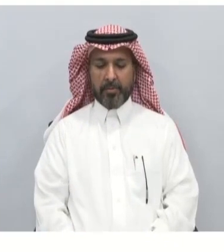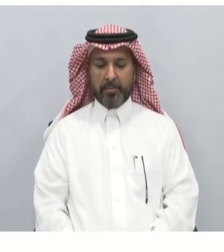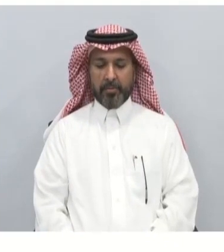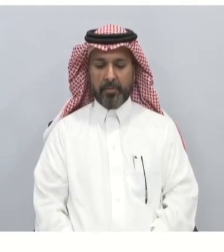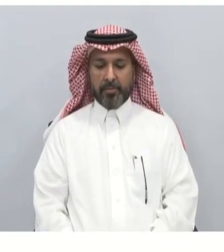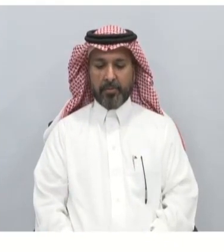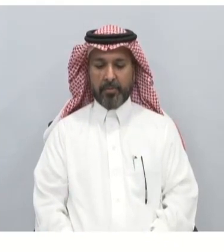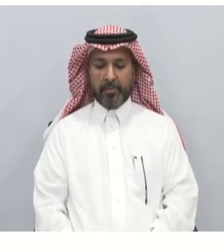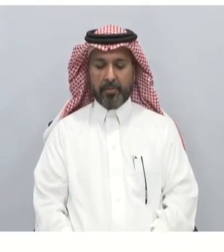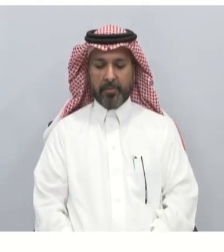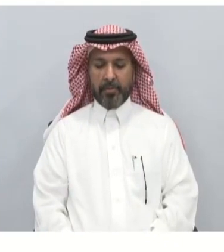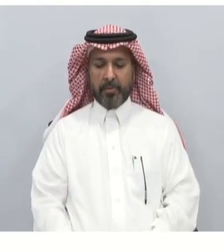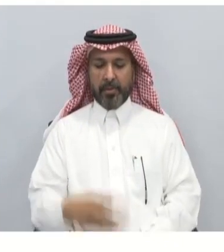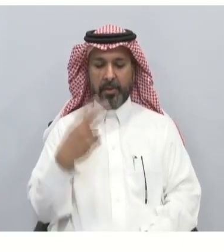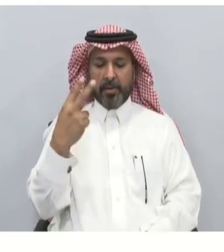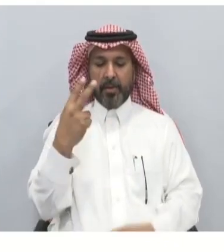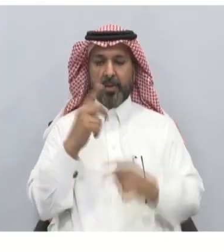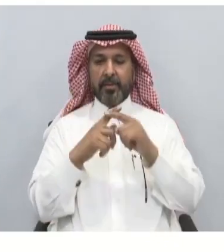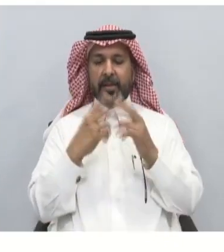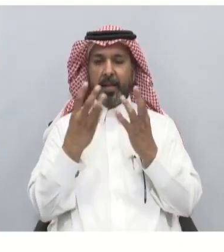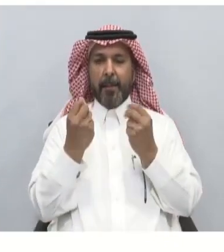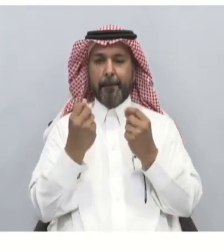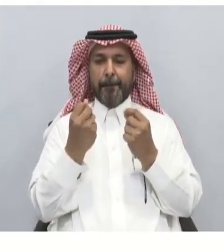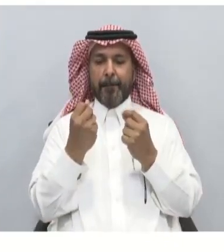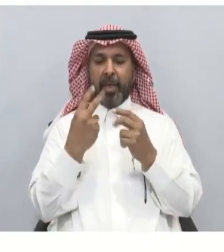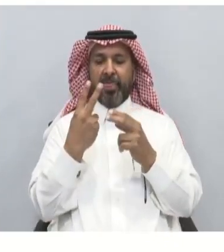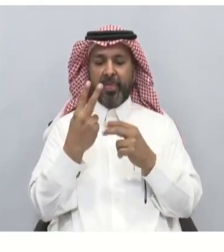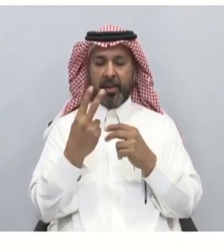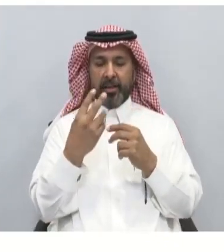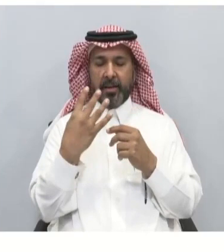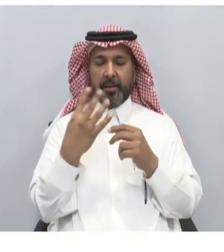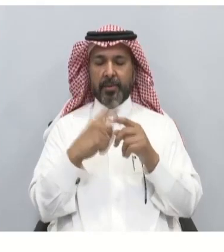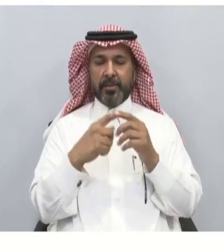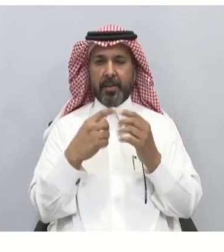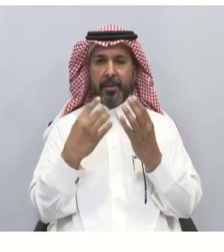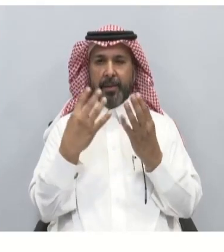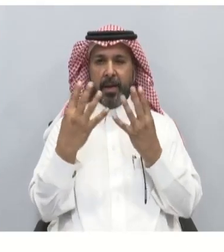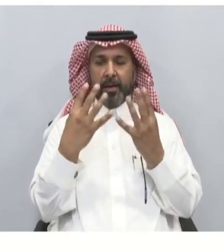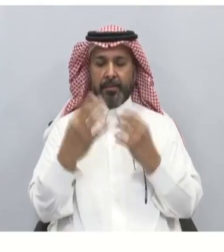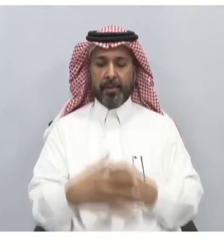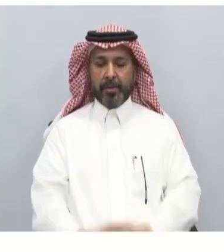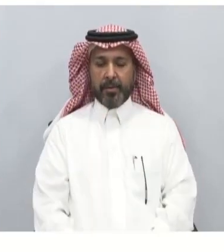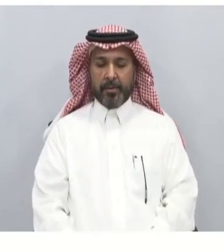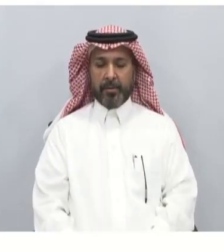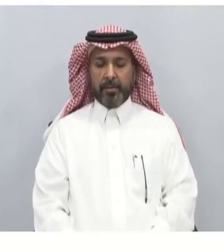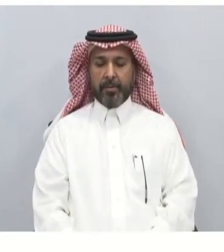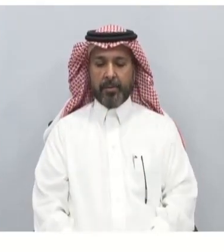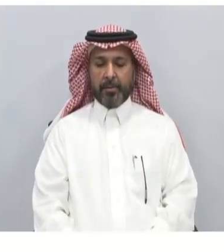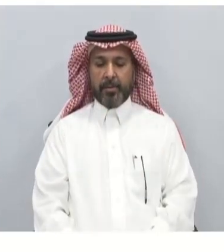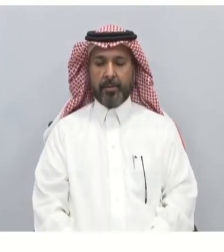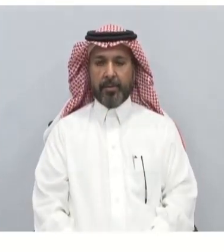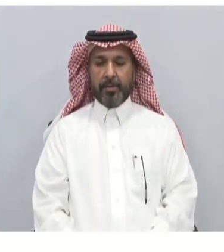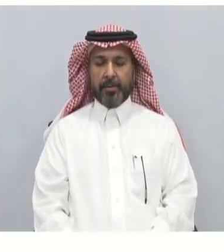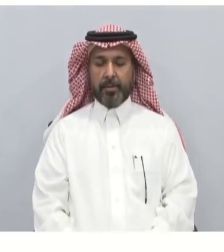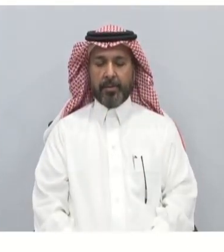وهكذا. 2 زائد كم يعطي 4 زائد 2، 4 زائد كم يعطي 8؟ طيب ممكن أجيبها بالعكس، 8 ناقص 4